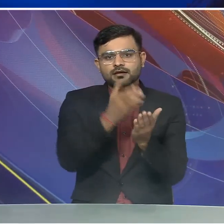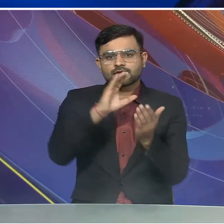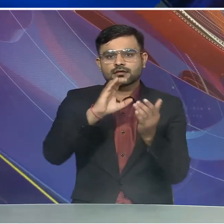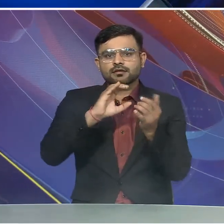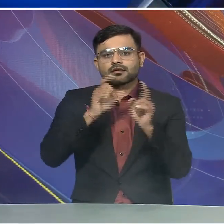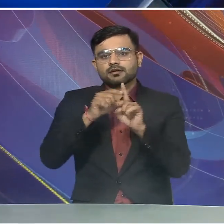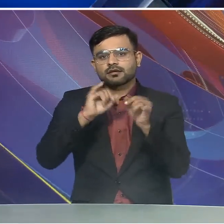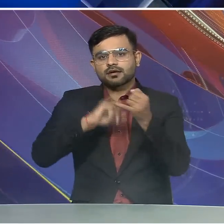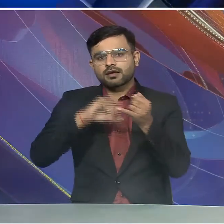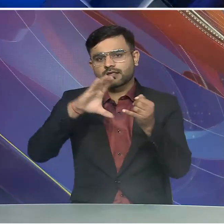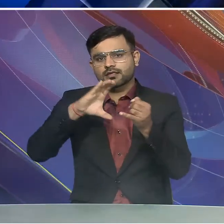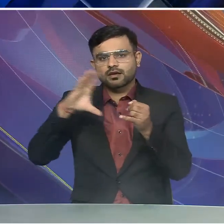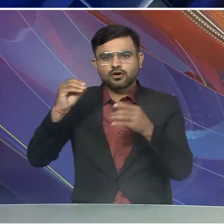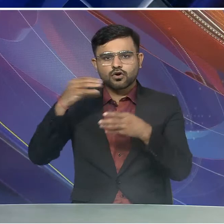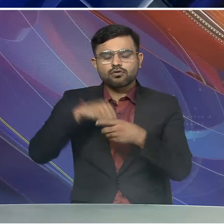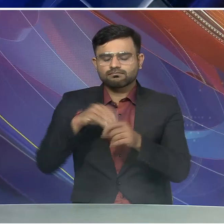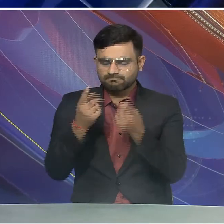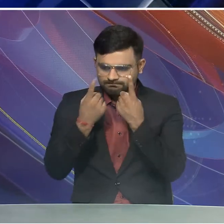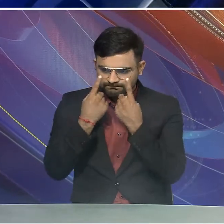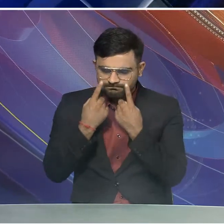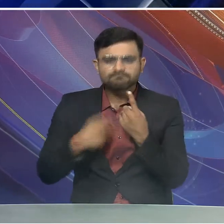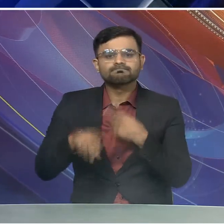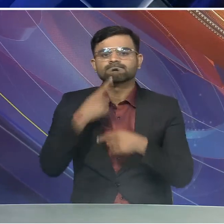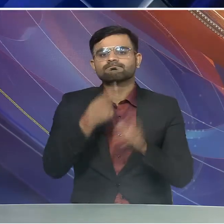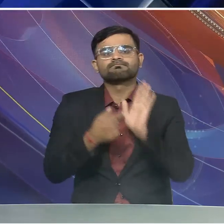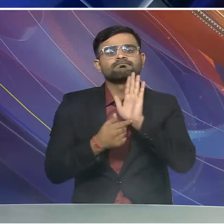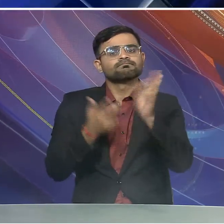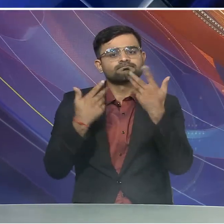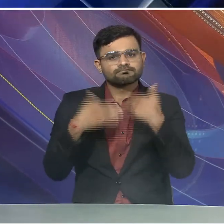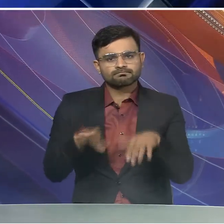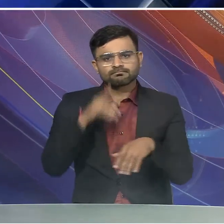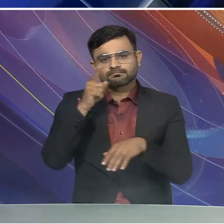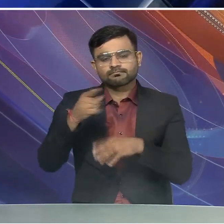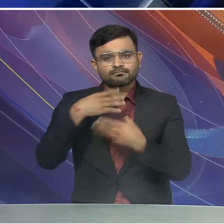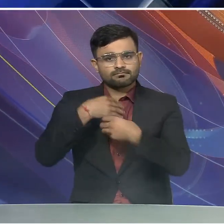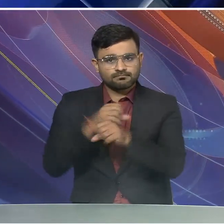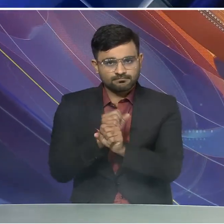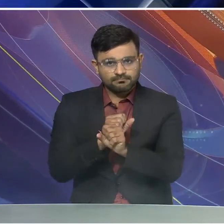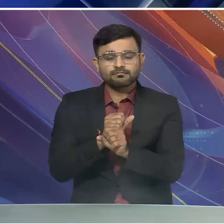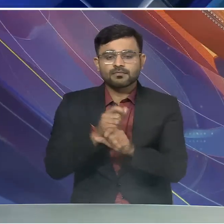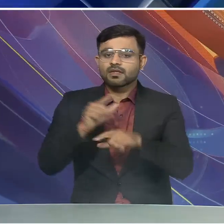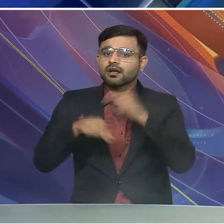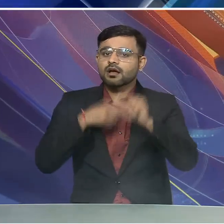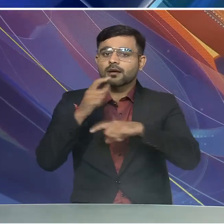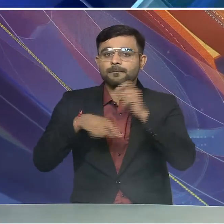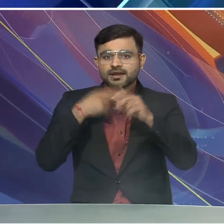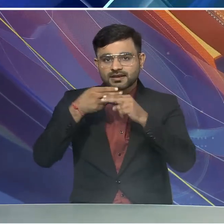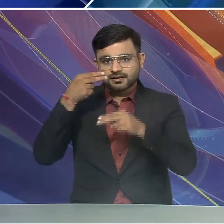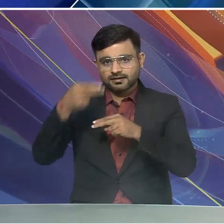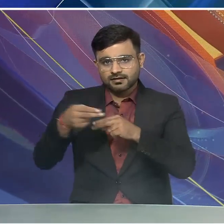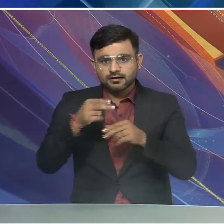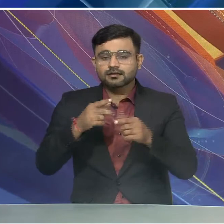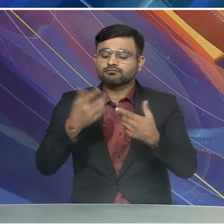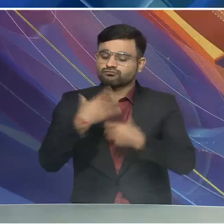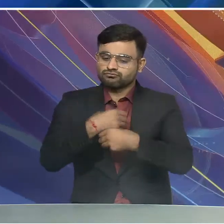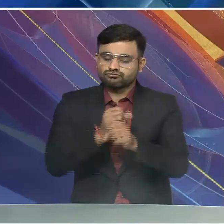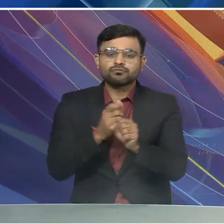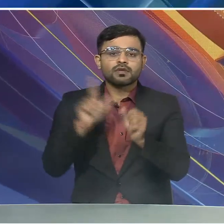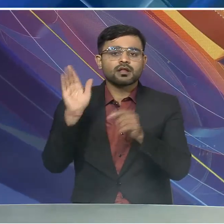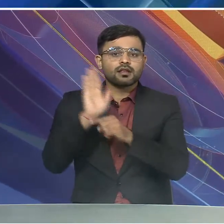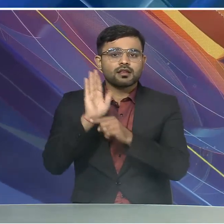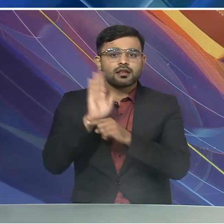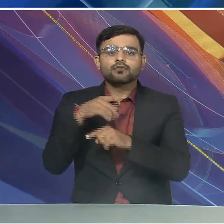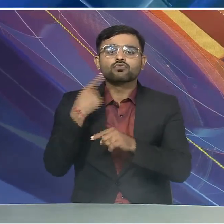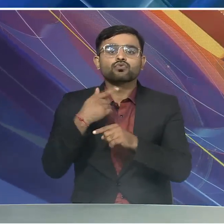सीडीएससीओ की आरंभिक जांच में यह बात सामने आई है की मेड फार्मास्यूटिकल लिमिटेड को इस सिरप को बनाने का लाइसेंस